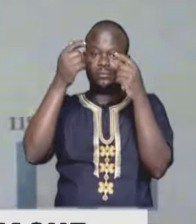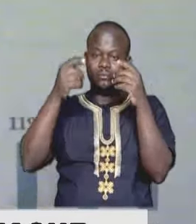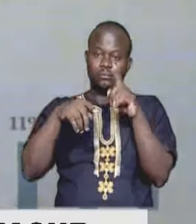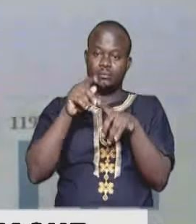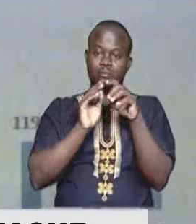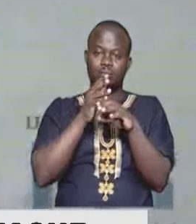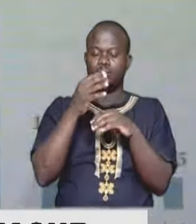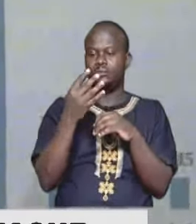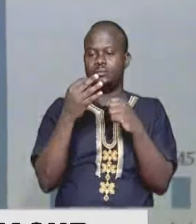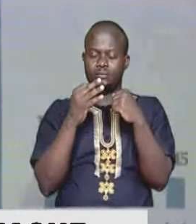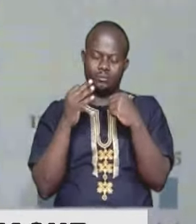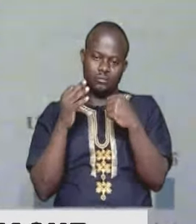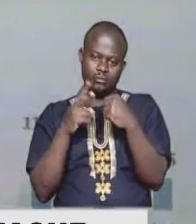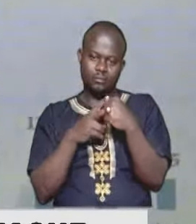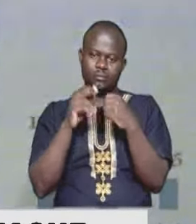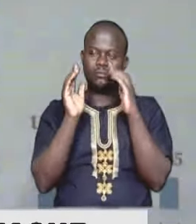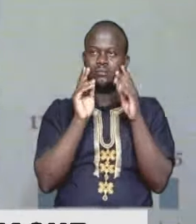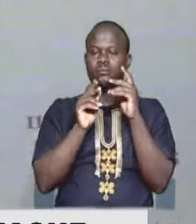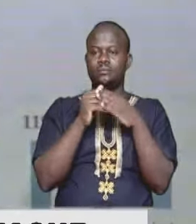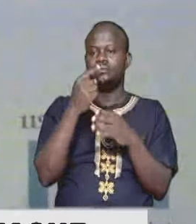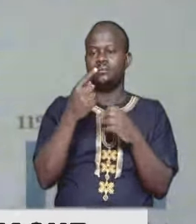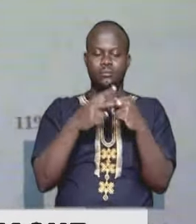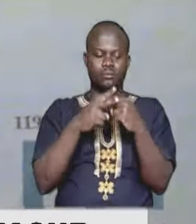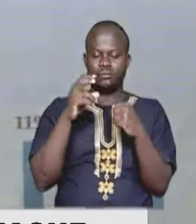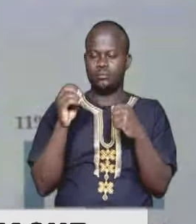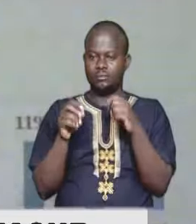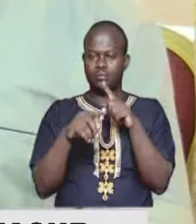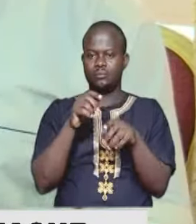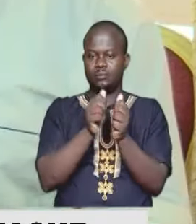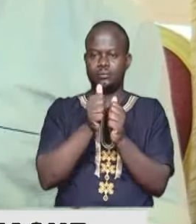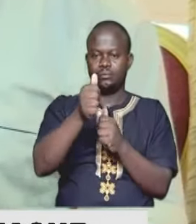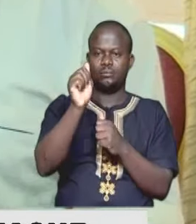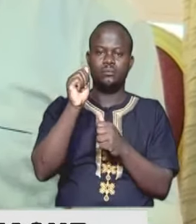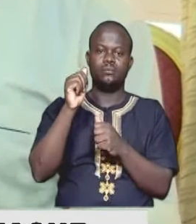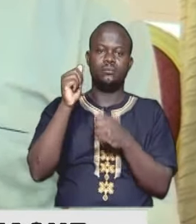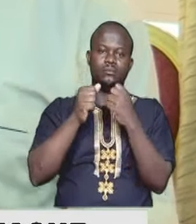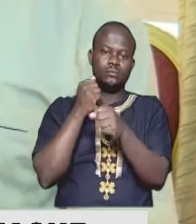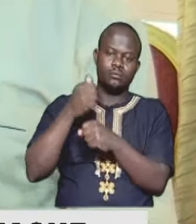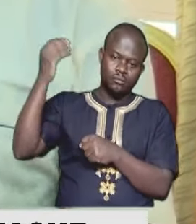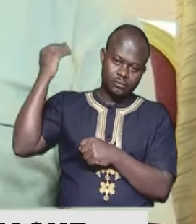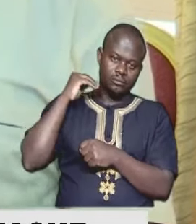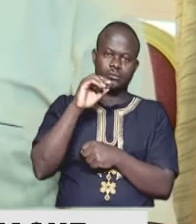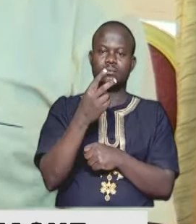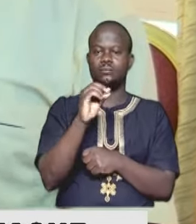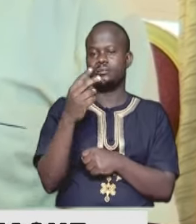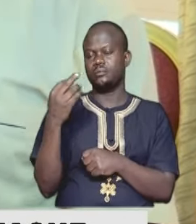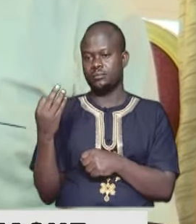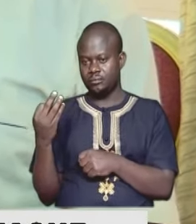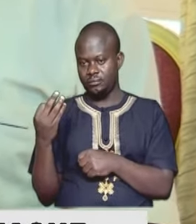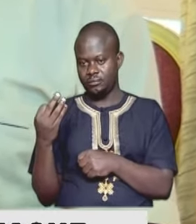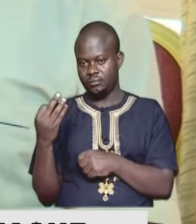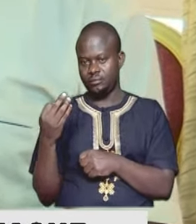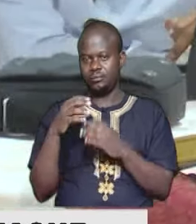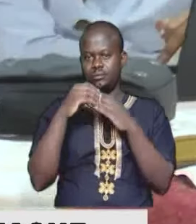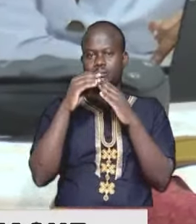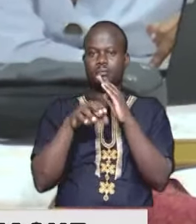kuri 47 ugereranyije n'abantu 170 bishwe nabyo mu itumba ry'umwaka ushize 2023.